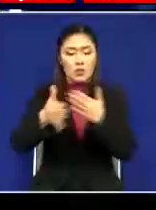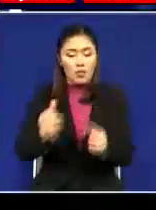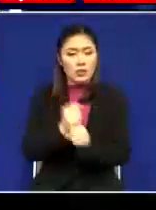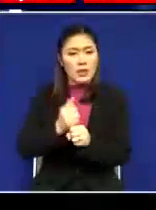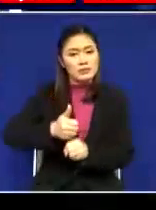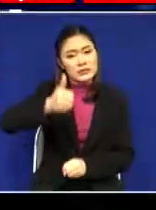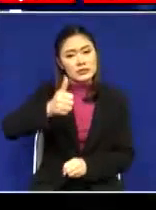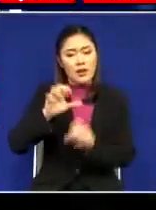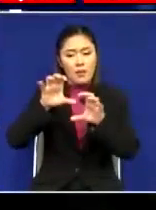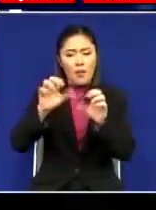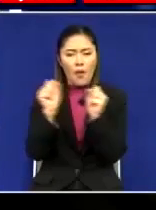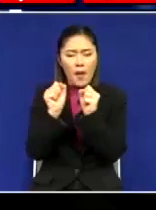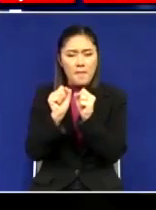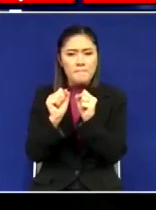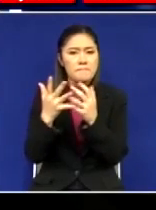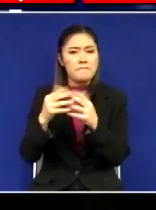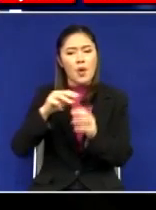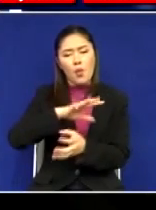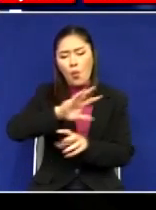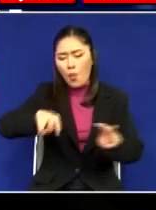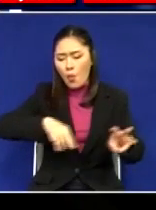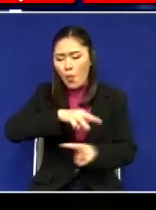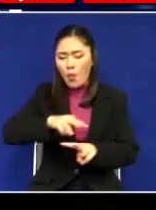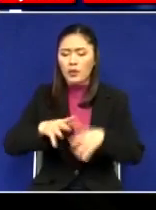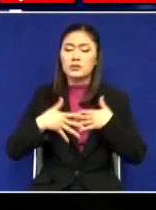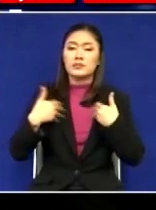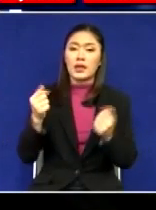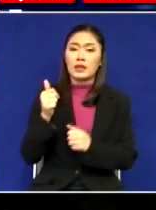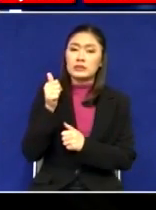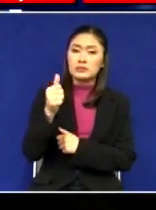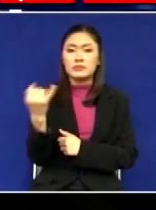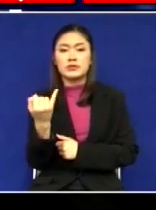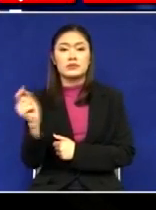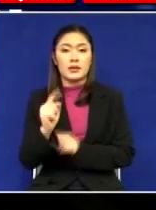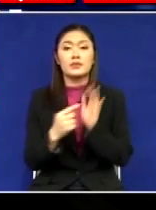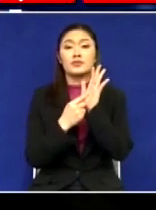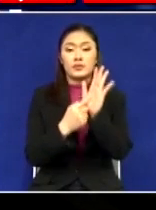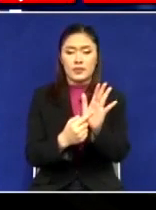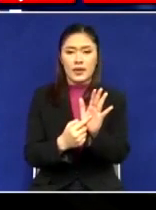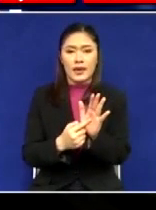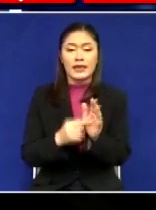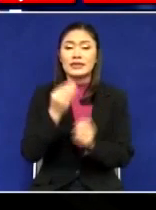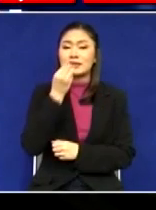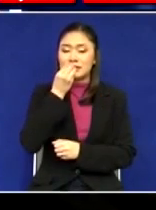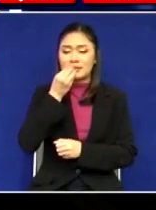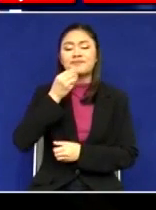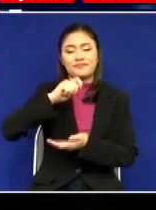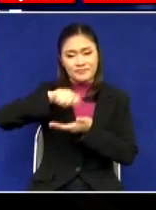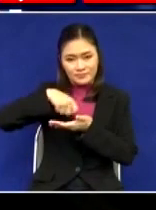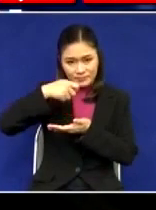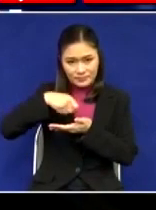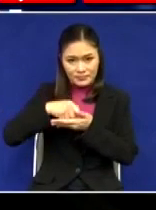ได้ดีก็เสี่ยงต่ำสถานที่แบบไหนบ้างระบายอากาศได้ดีก็สวนอาหารสวนสาธารณะนะครับ